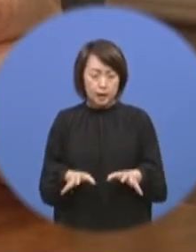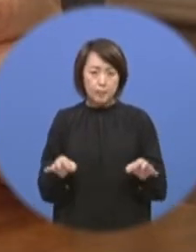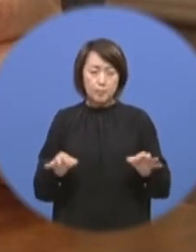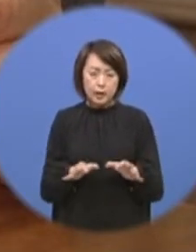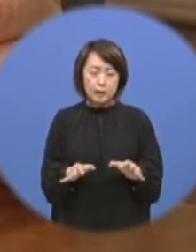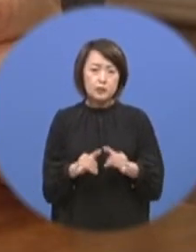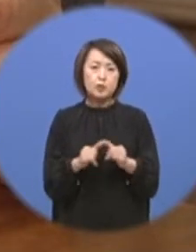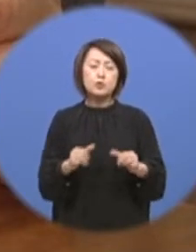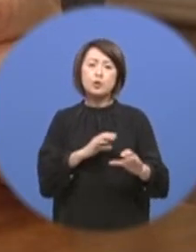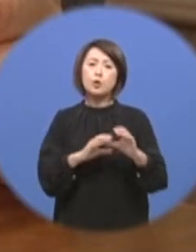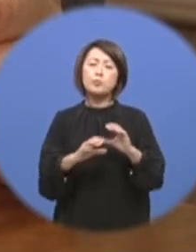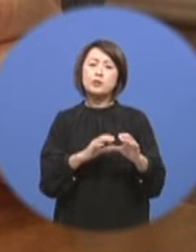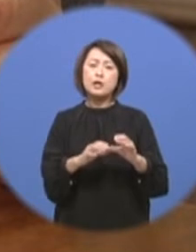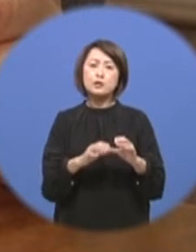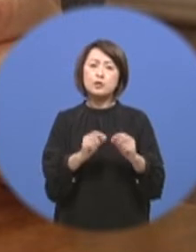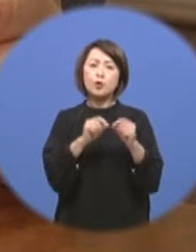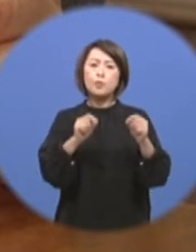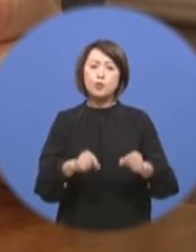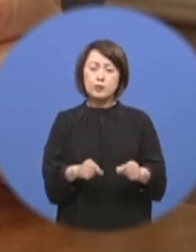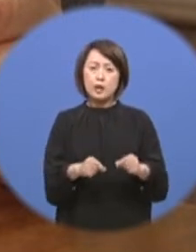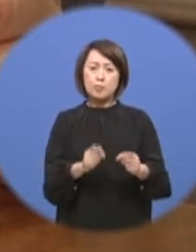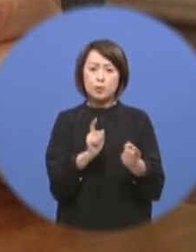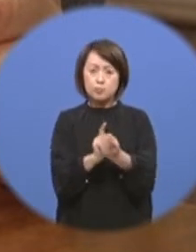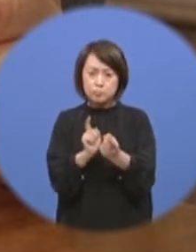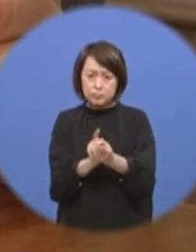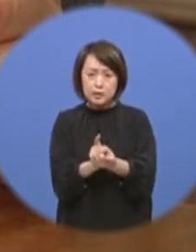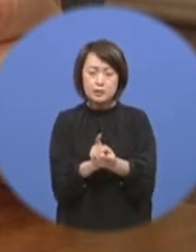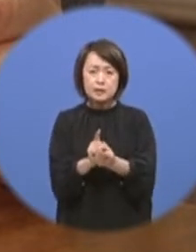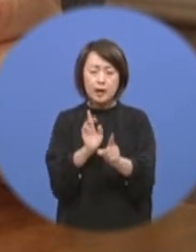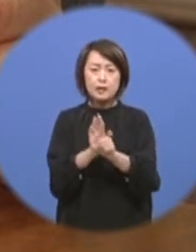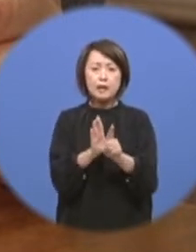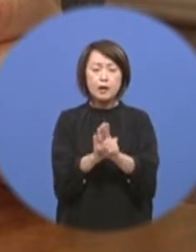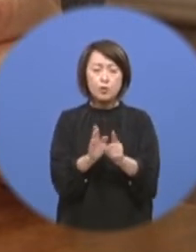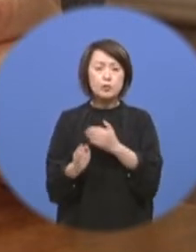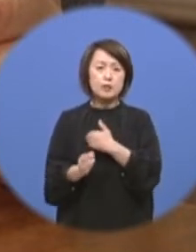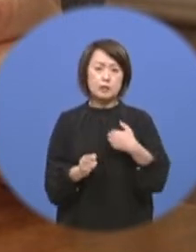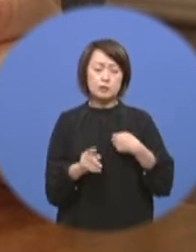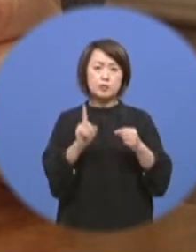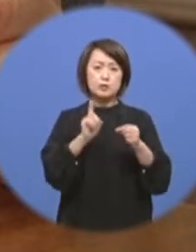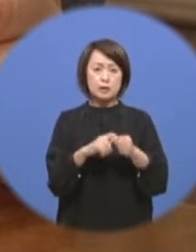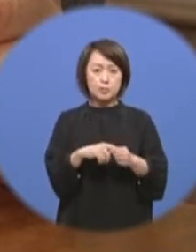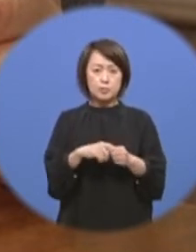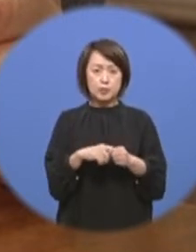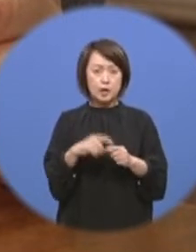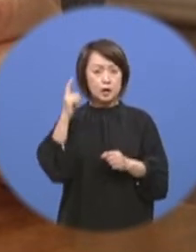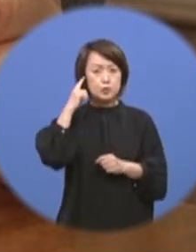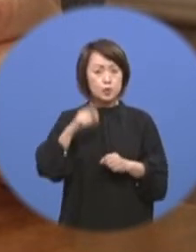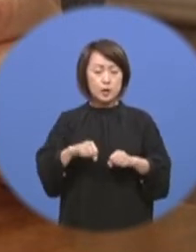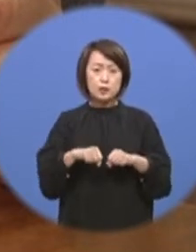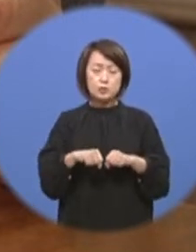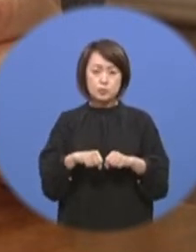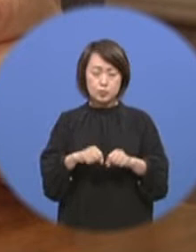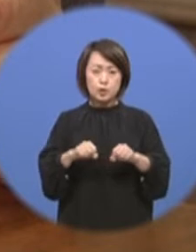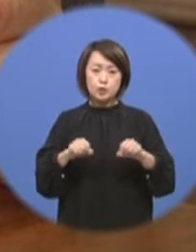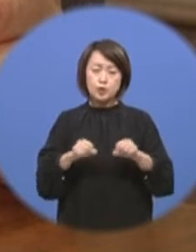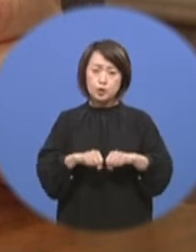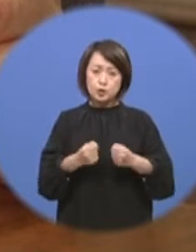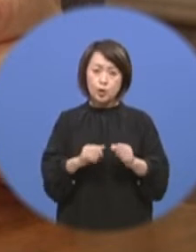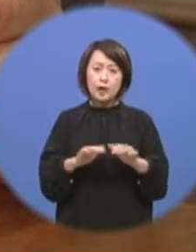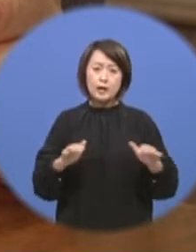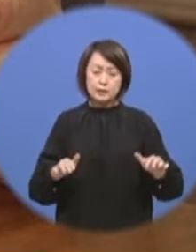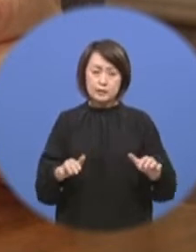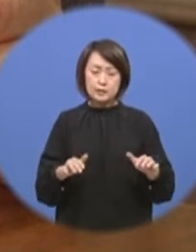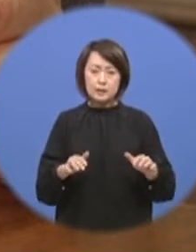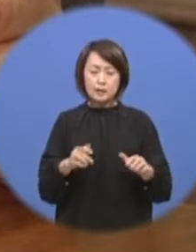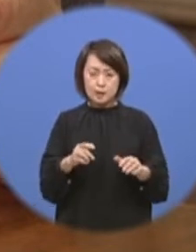になりますので先にそれがわかって適切な対応できるように聴覚障害児支援中核拠点というの